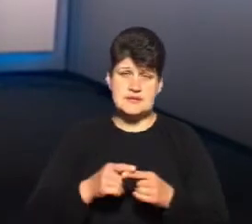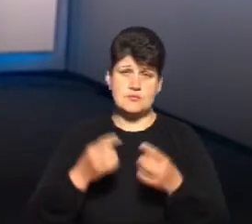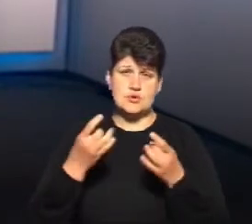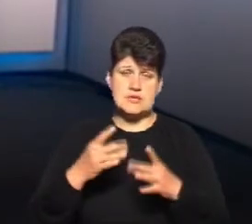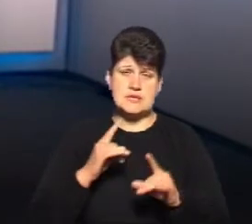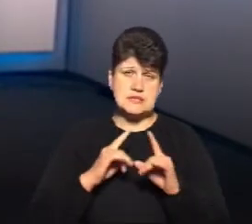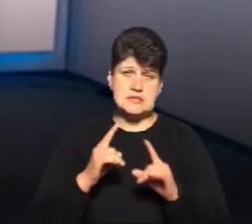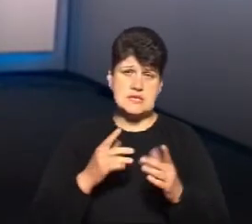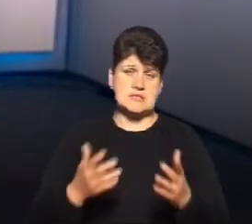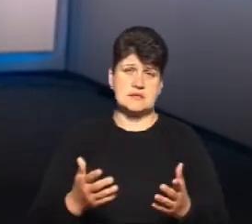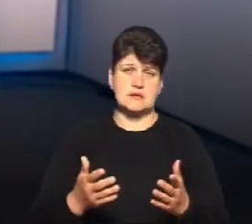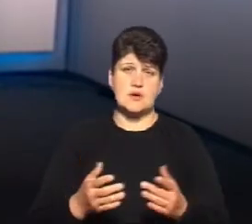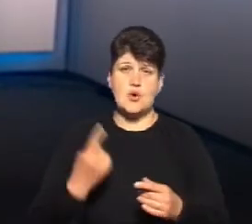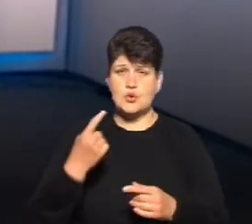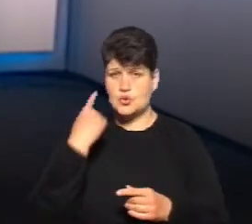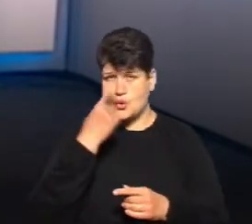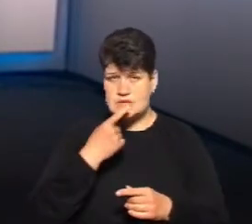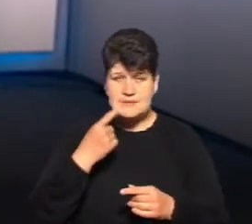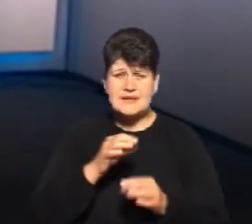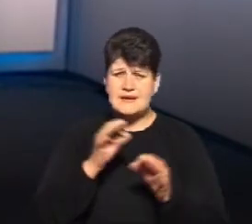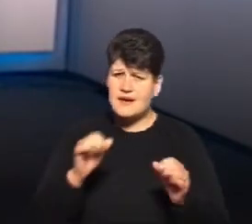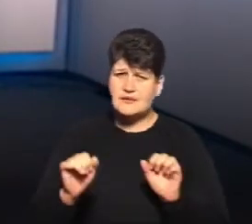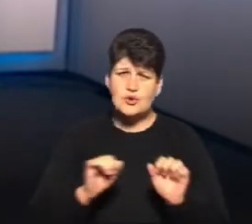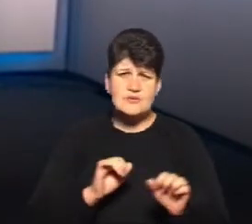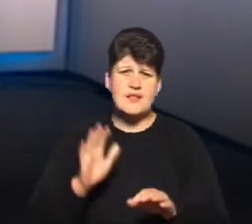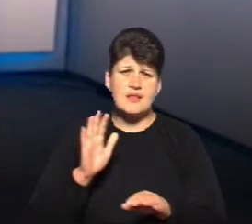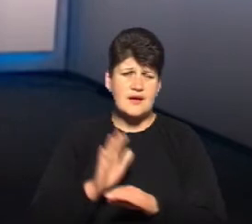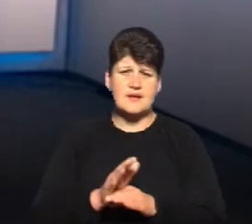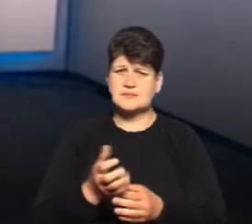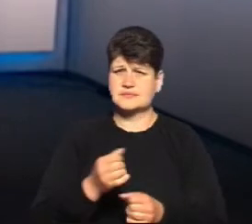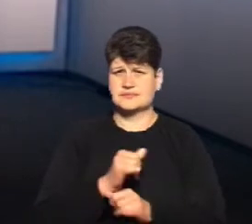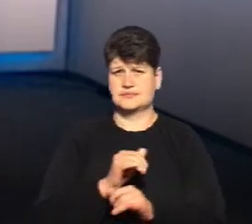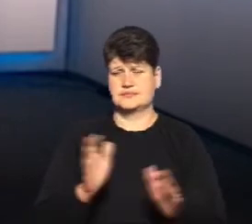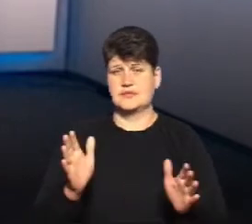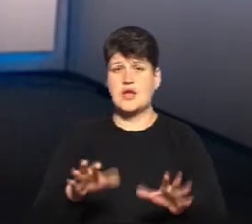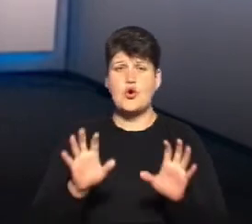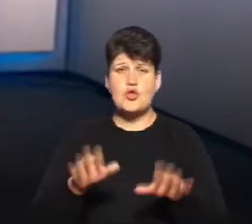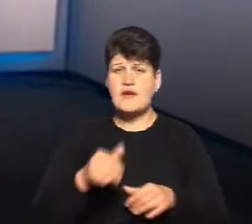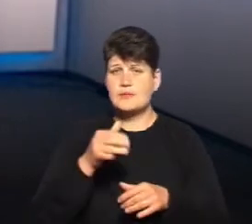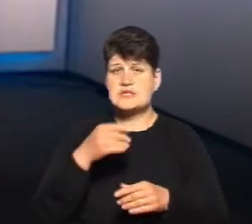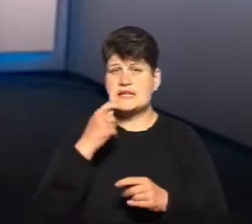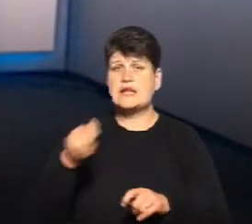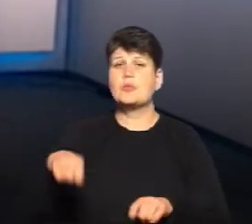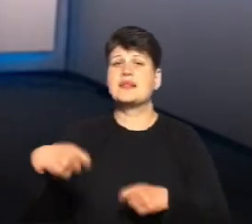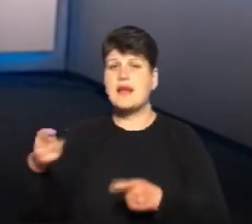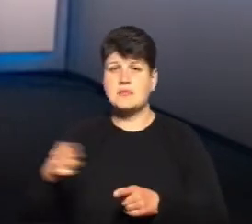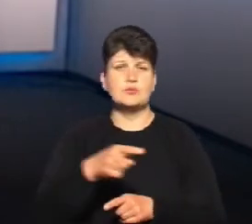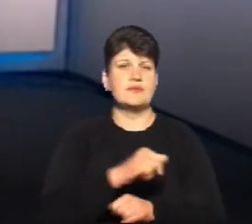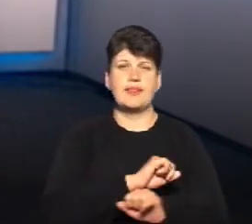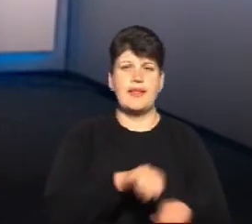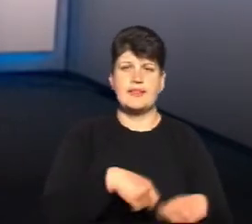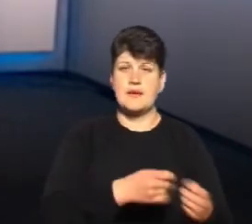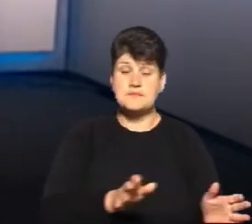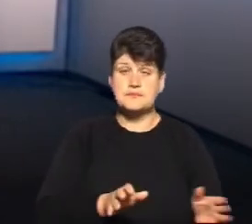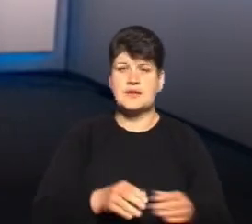фактично одноосібно жодних розпоряджень чи наказів там не приймається, і голова не може сказати, я тобі дам чи тобі не дам. Тому що крім того, є ще